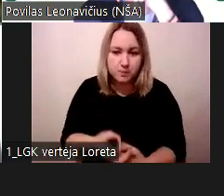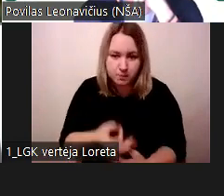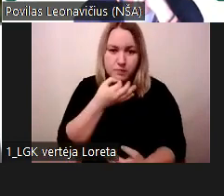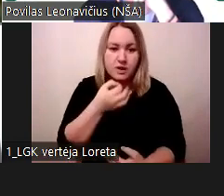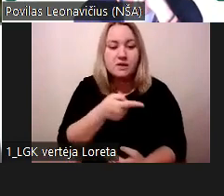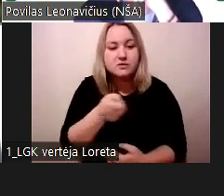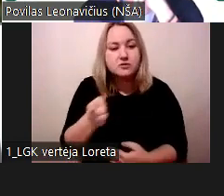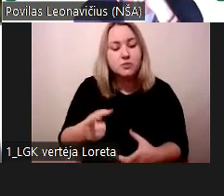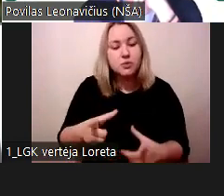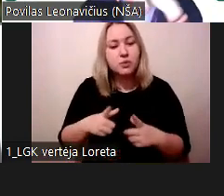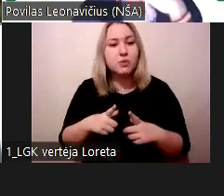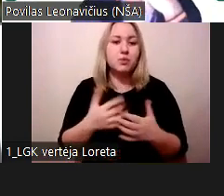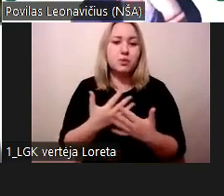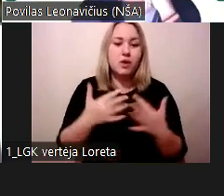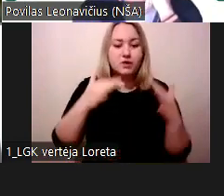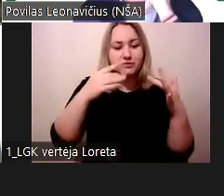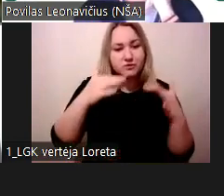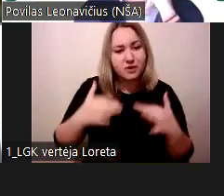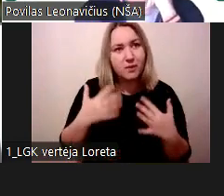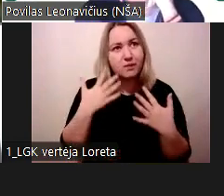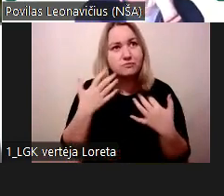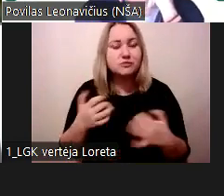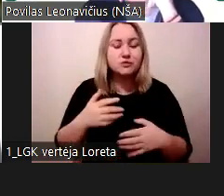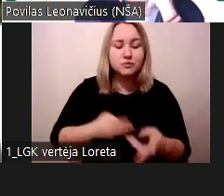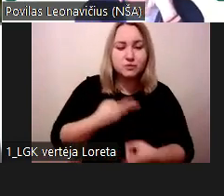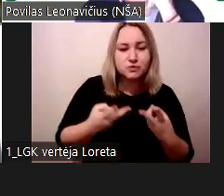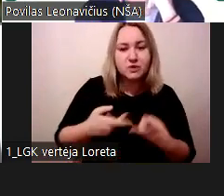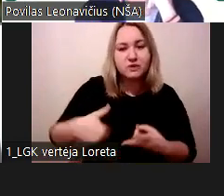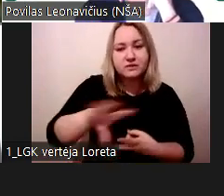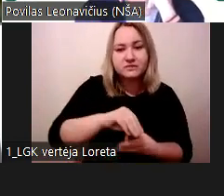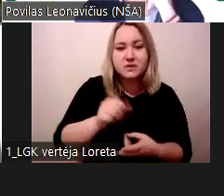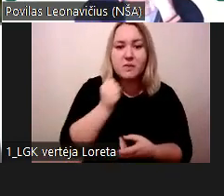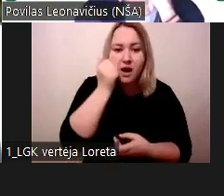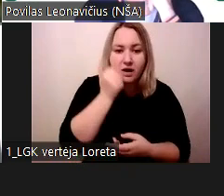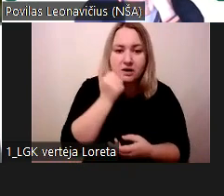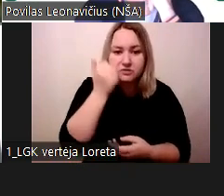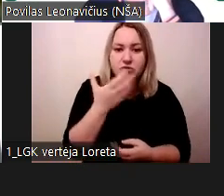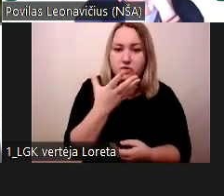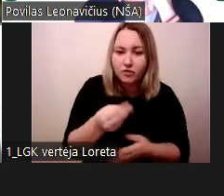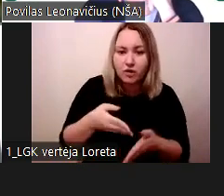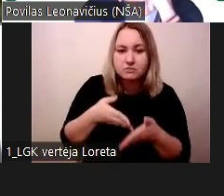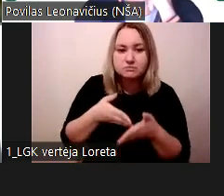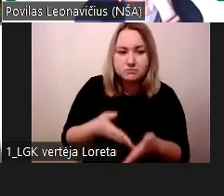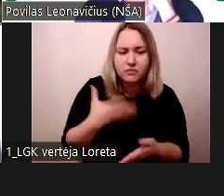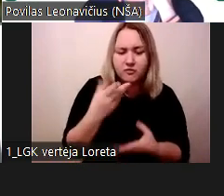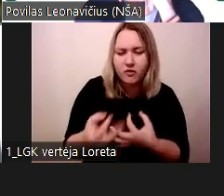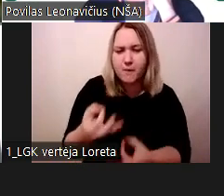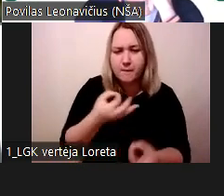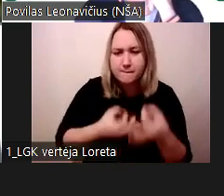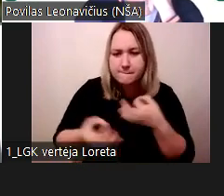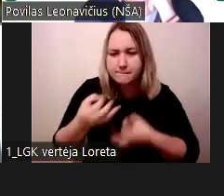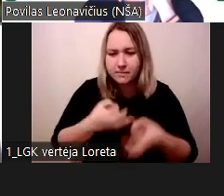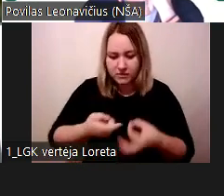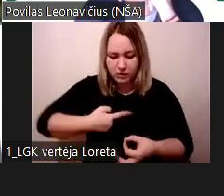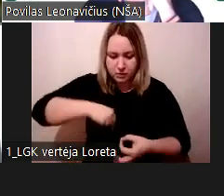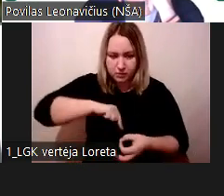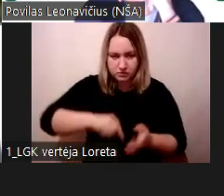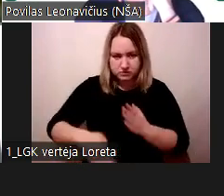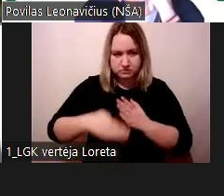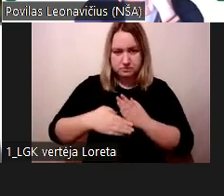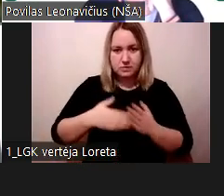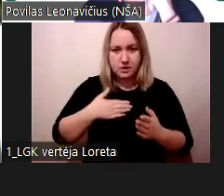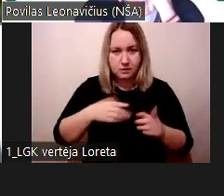žiemą ir sniegu. Aš taip pat dėkuoju visiems dalyviams už jų indėlius, už jų pasisakymus, kurie mums labai padėjo,